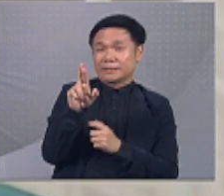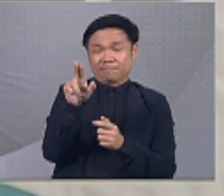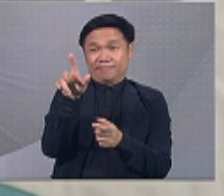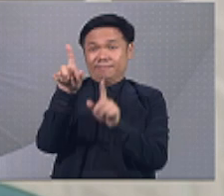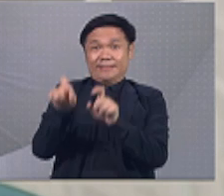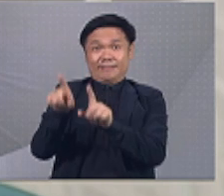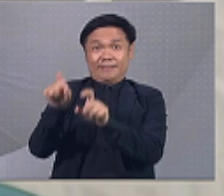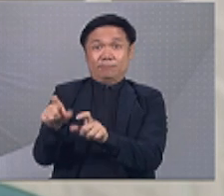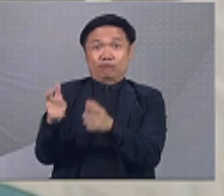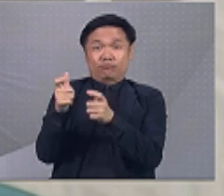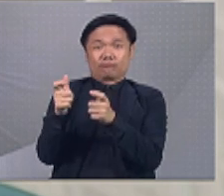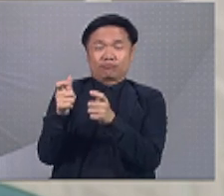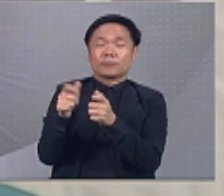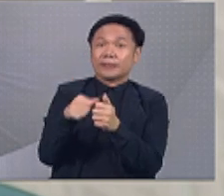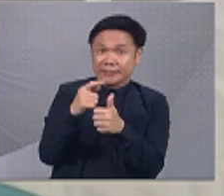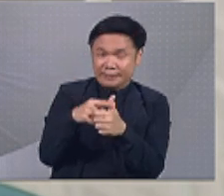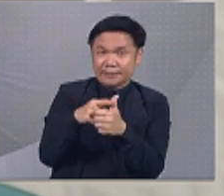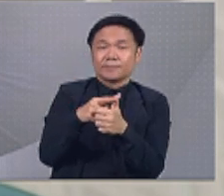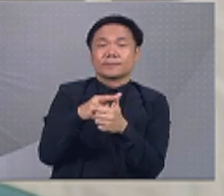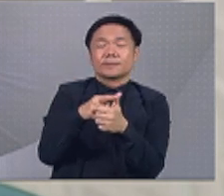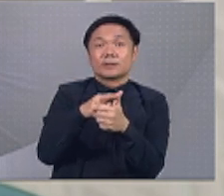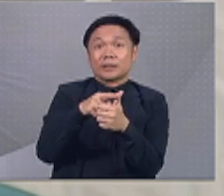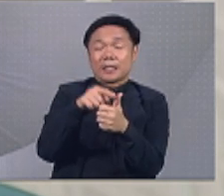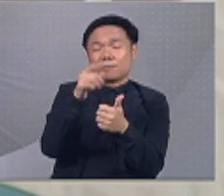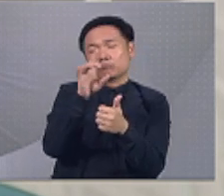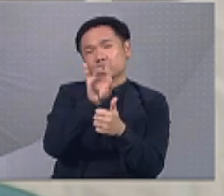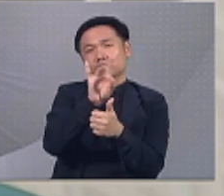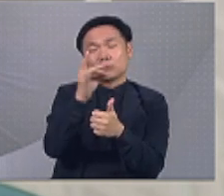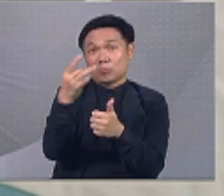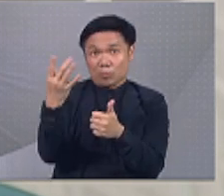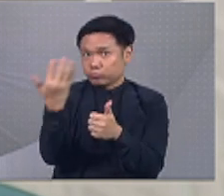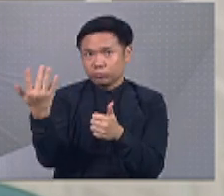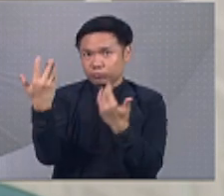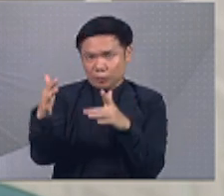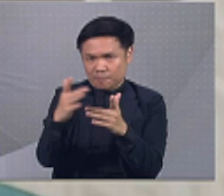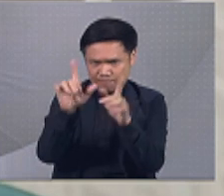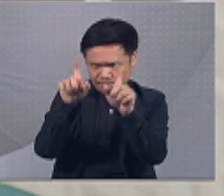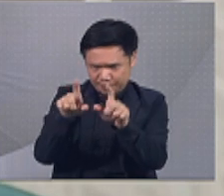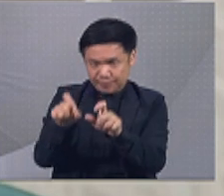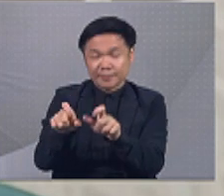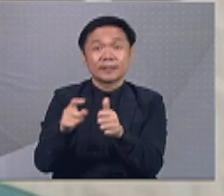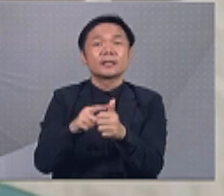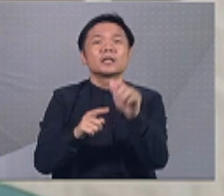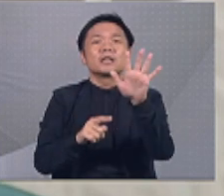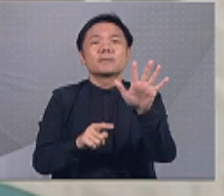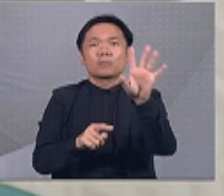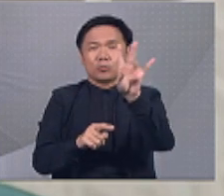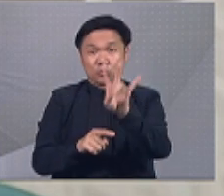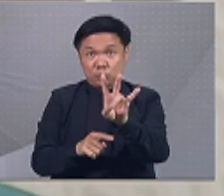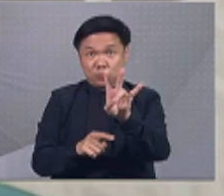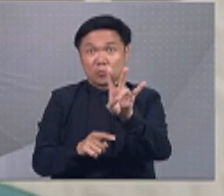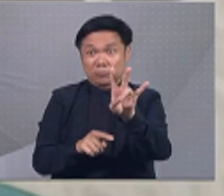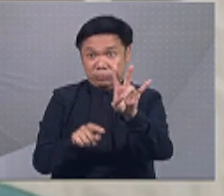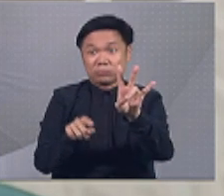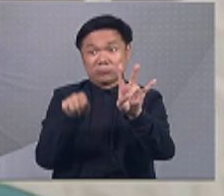adalah 6848 hujan telah dilaksanakan dapat jumlah tersebut 57 ujian di